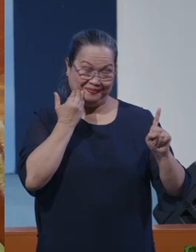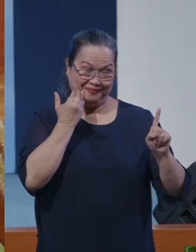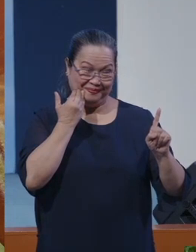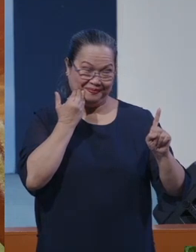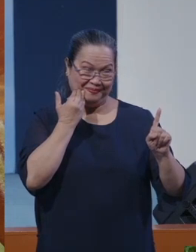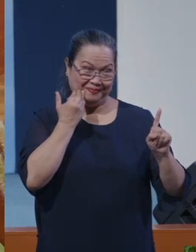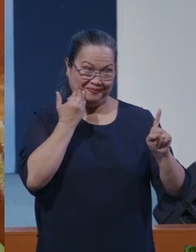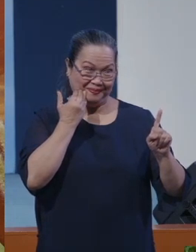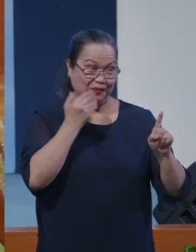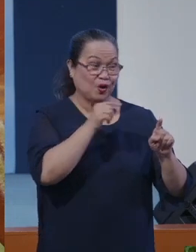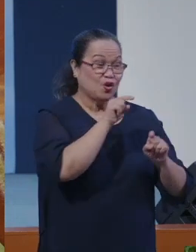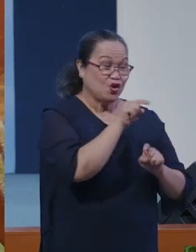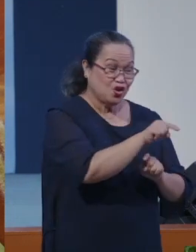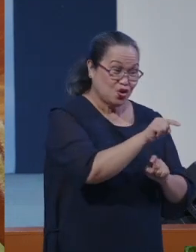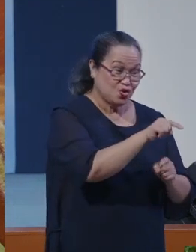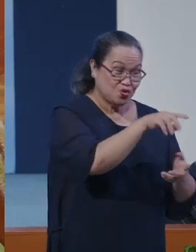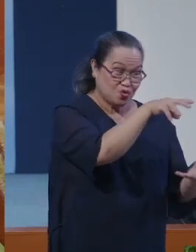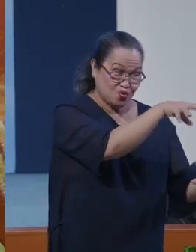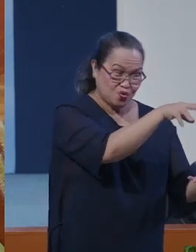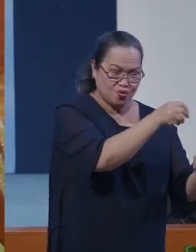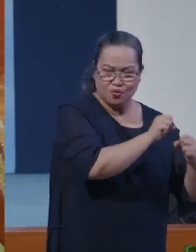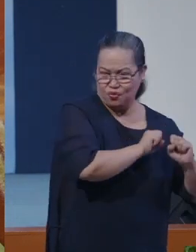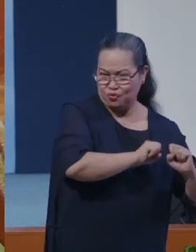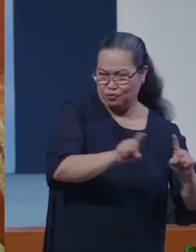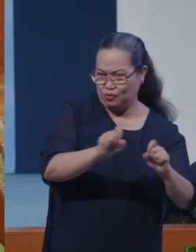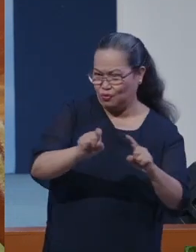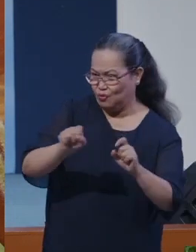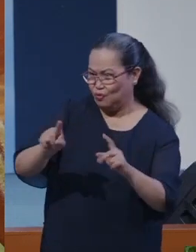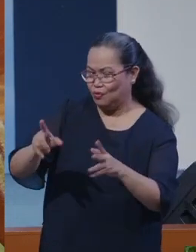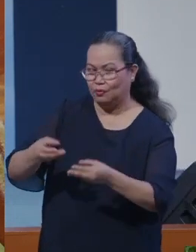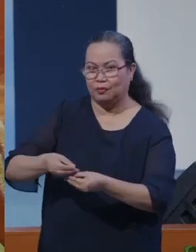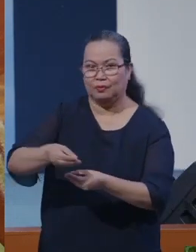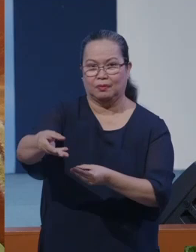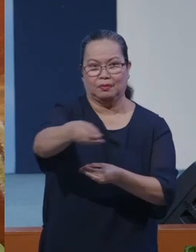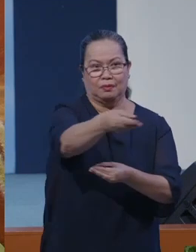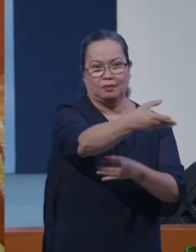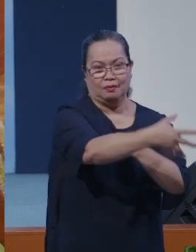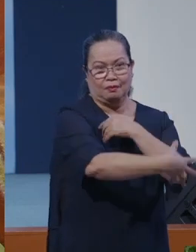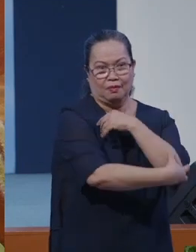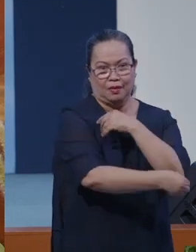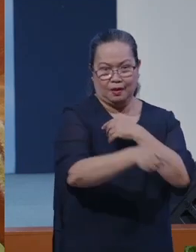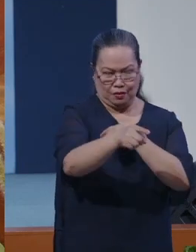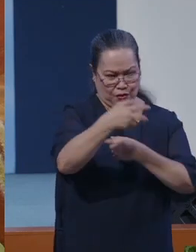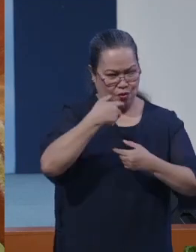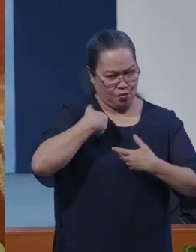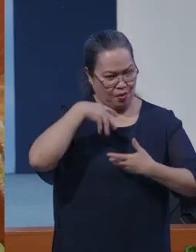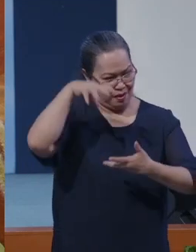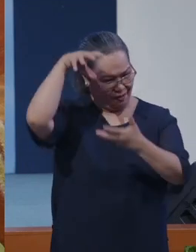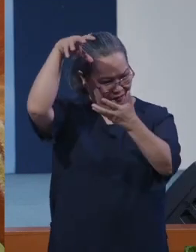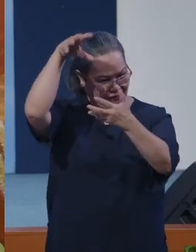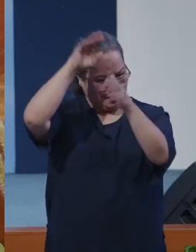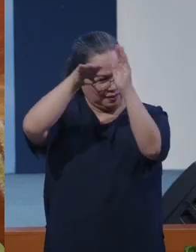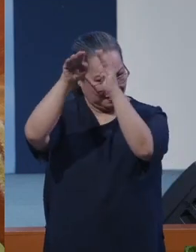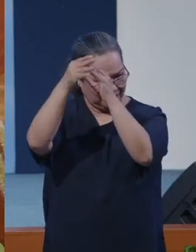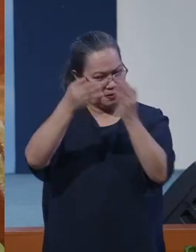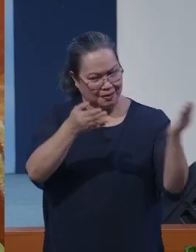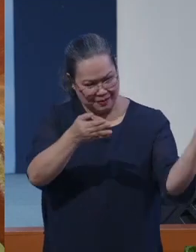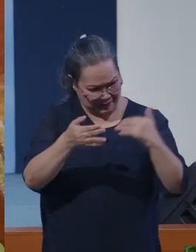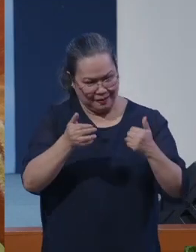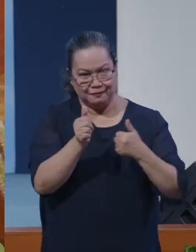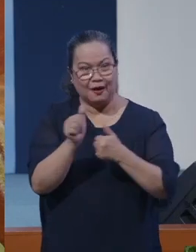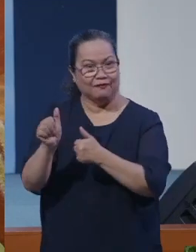Sell all that you have and distribute to the poor, and you will have treasure in heaven, and come, follow